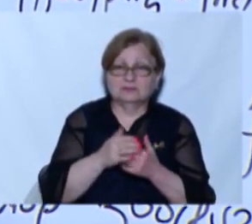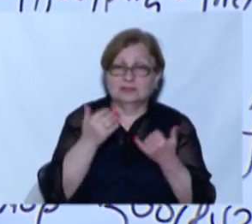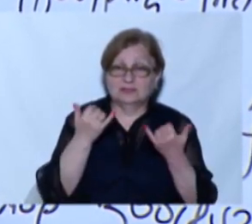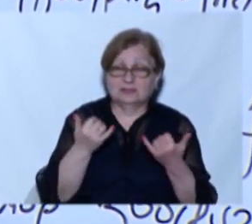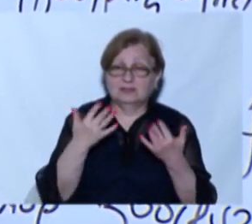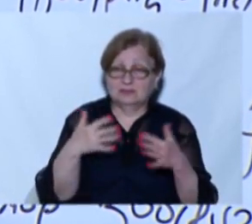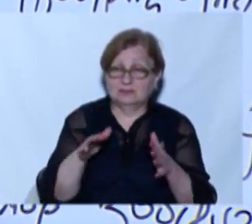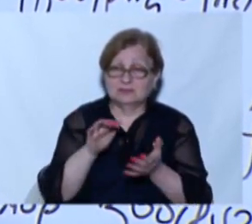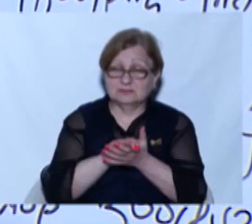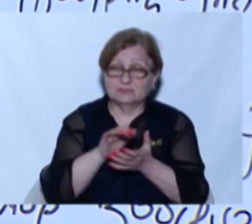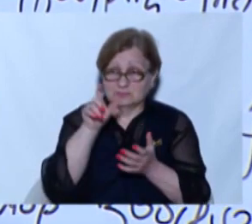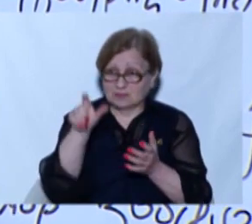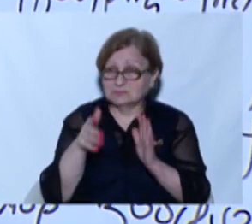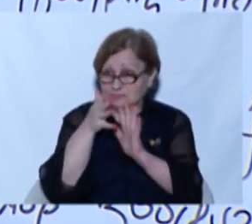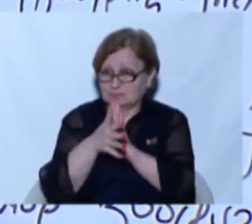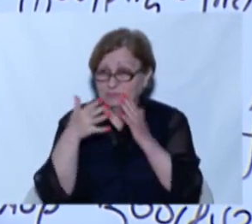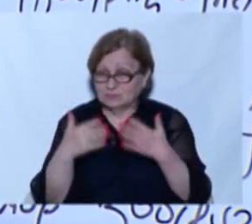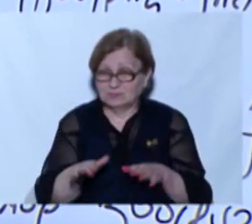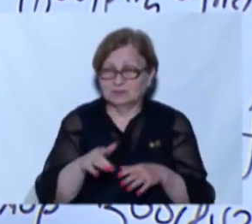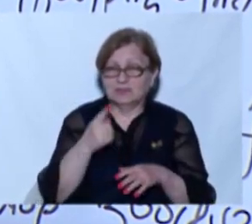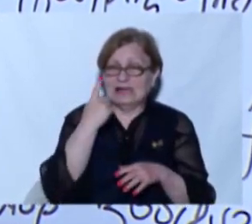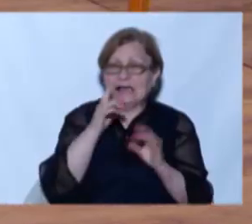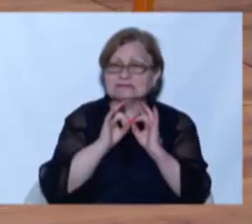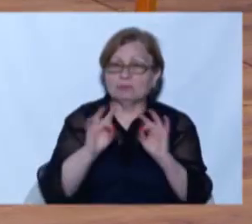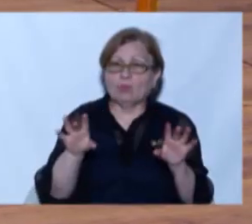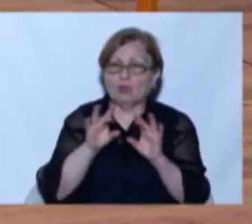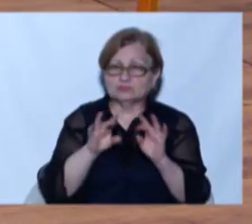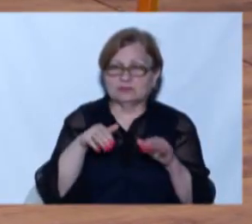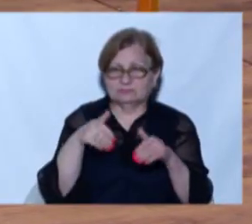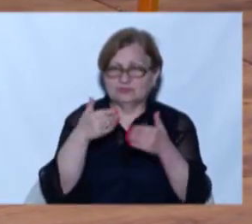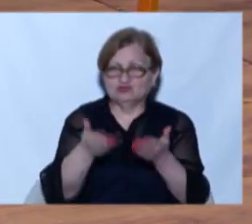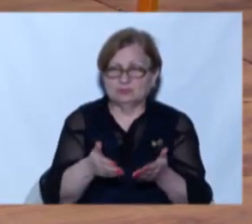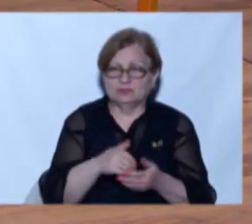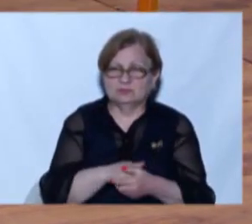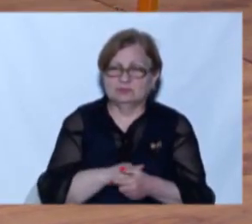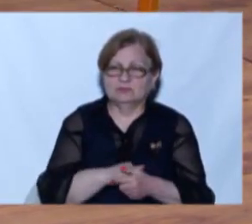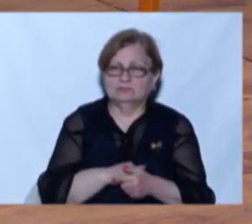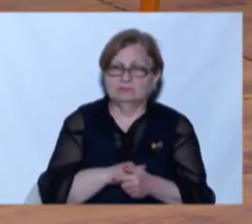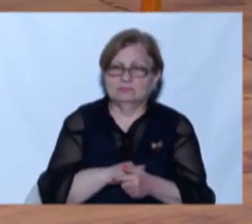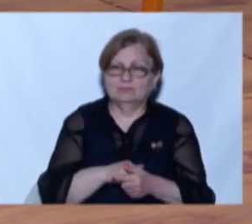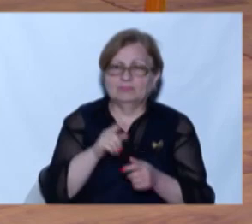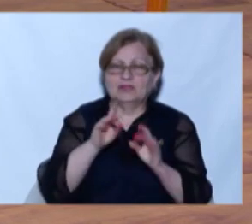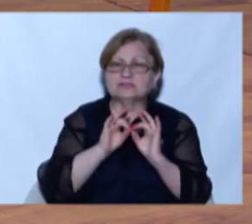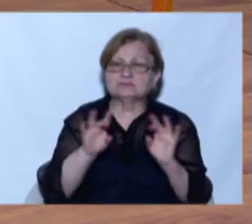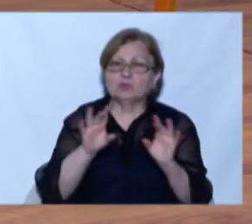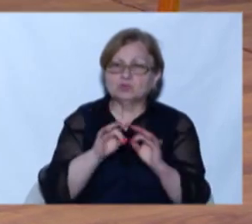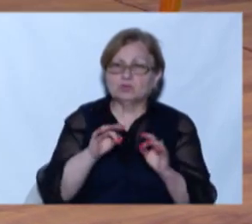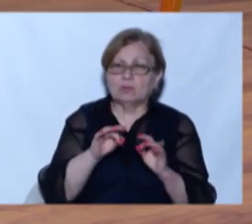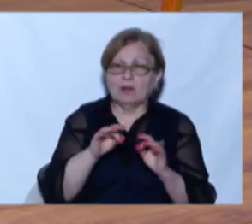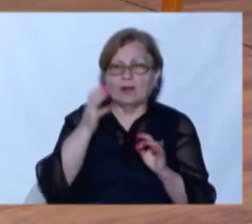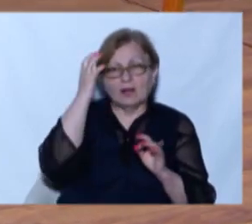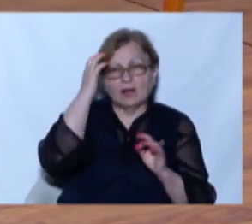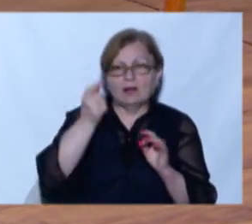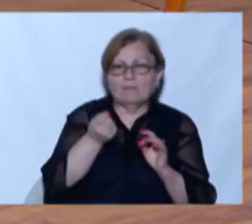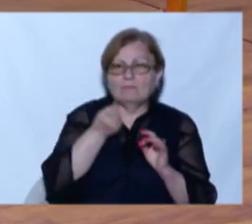ნაცნობი რეზო ინანიშვილის ერთი პატარა მოთხრობა შემოგთავაზოთ. ეს არის მოთხრობა მაყვალზე. იცით რა